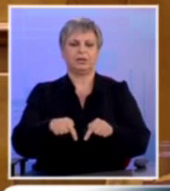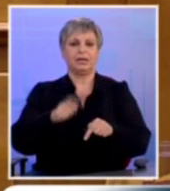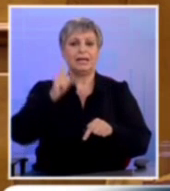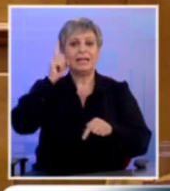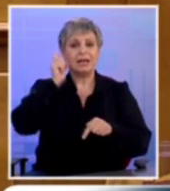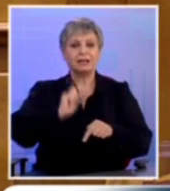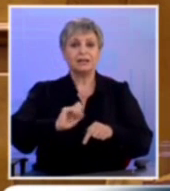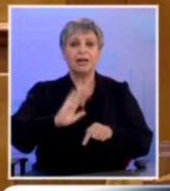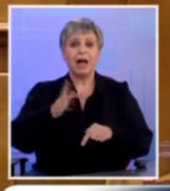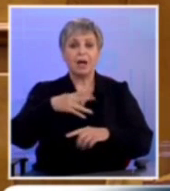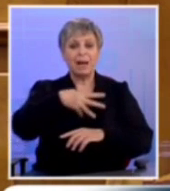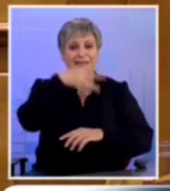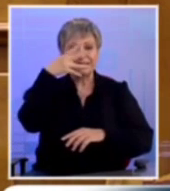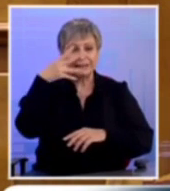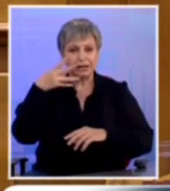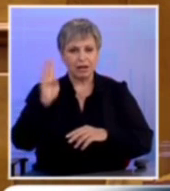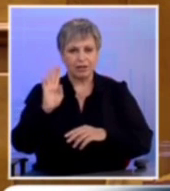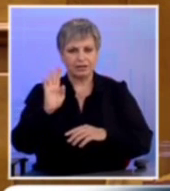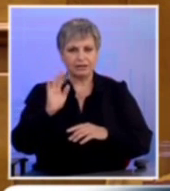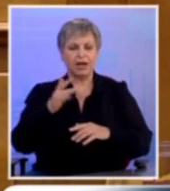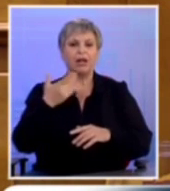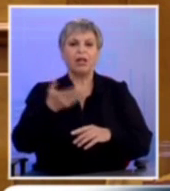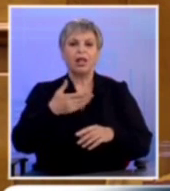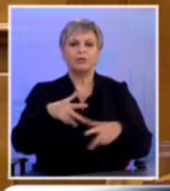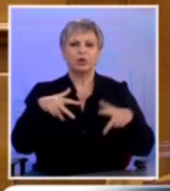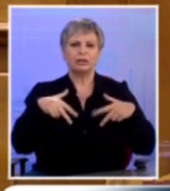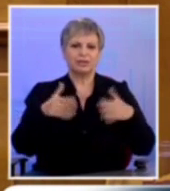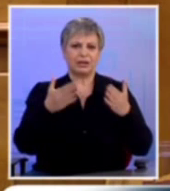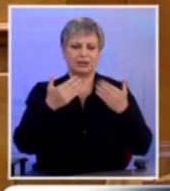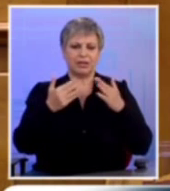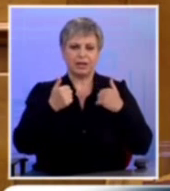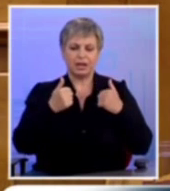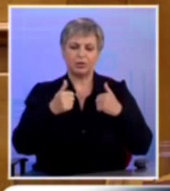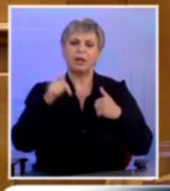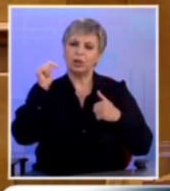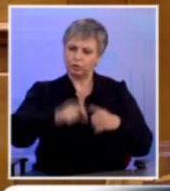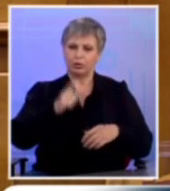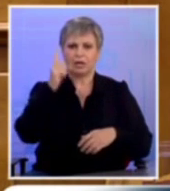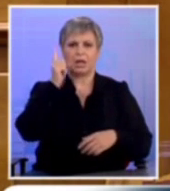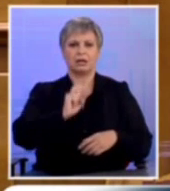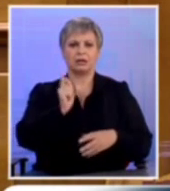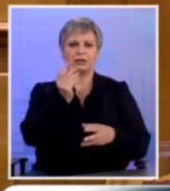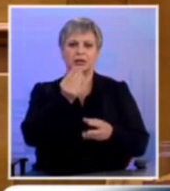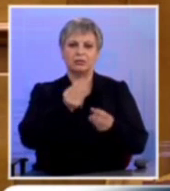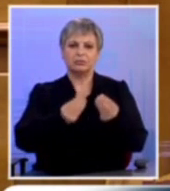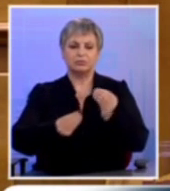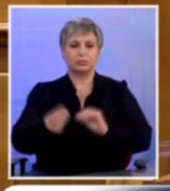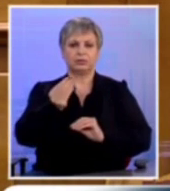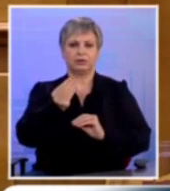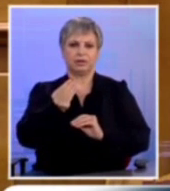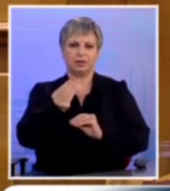Χωρίς κυβέρνηση ΣΥΡΙΖΑ είναι σίγουρο ότι θα υπάρξει, εκτός των